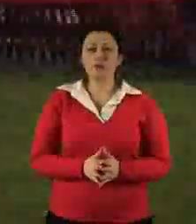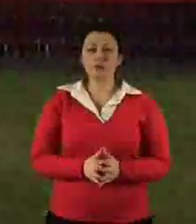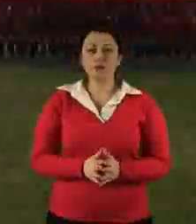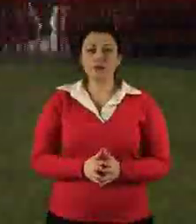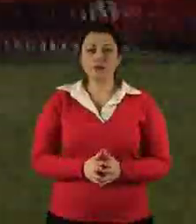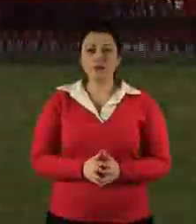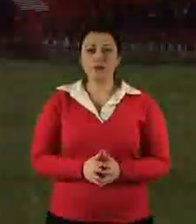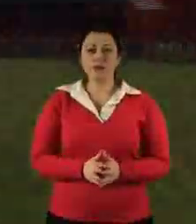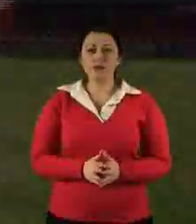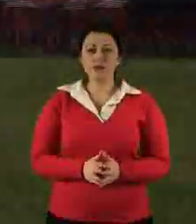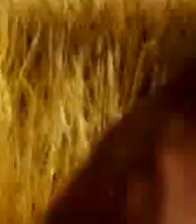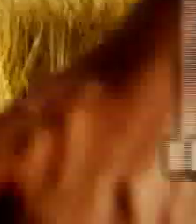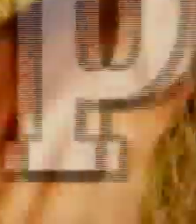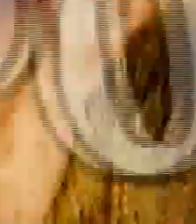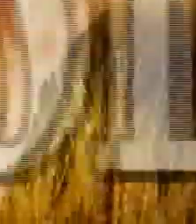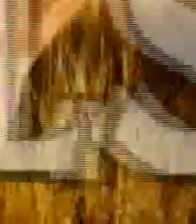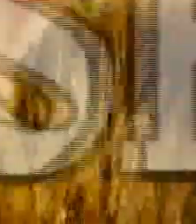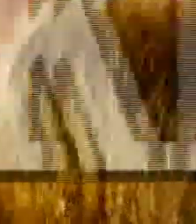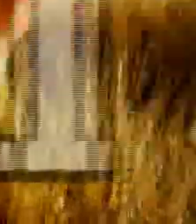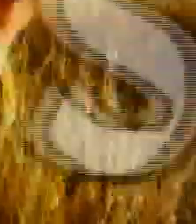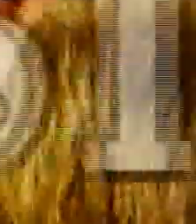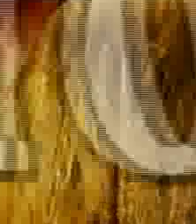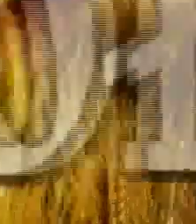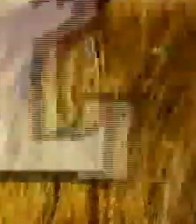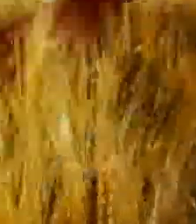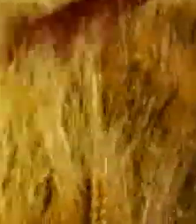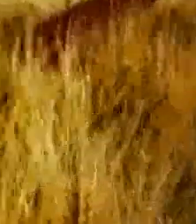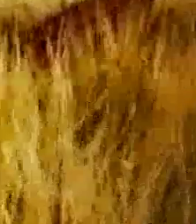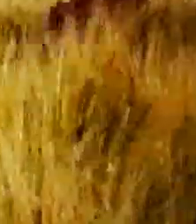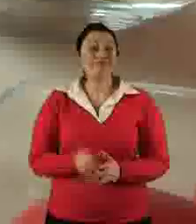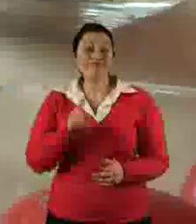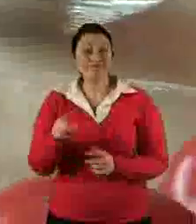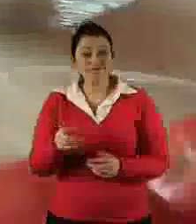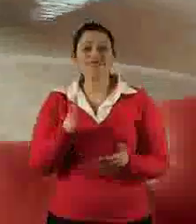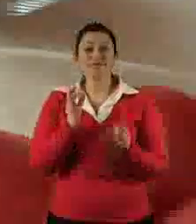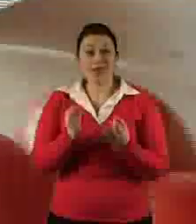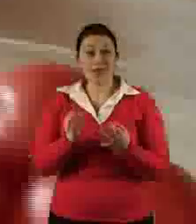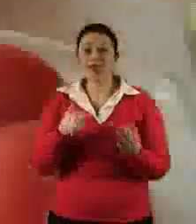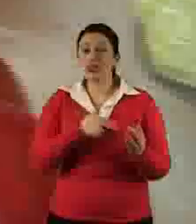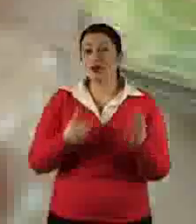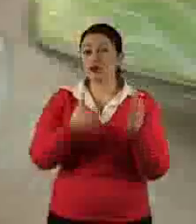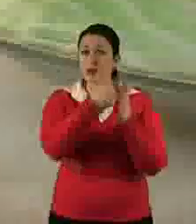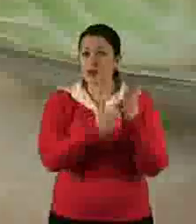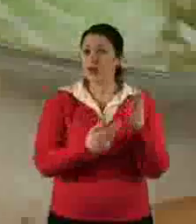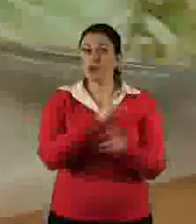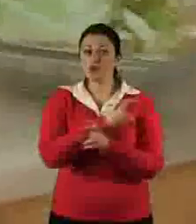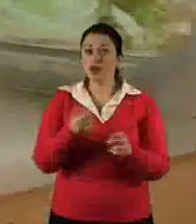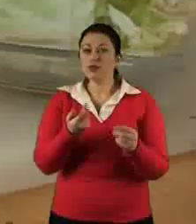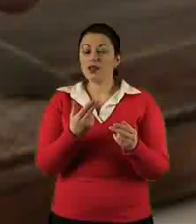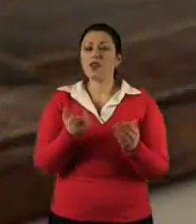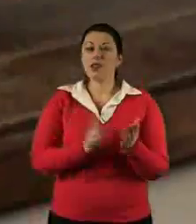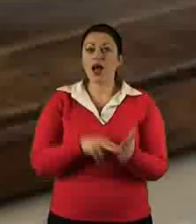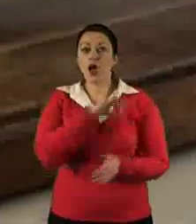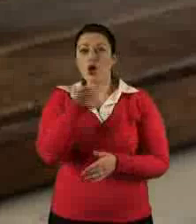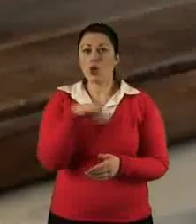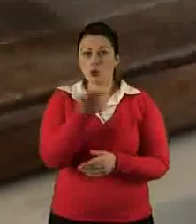rzeczywiście jest blisko natury. tradycyjnie już w naszym programie